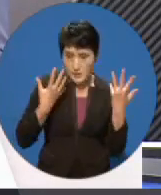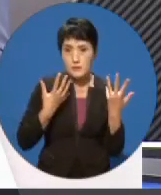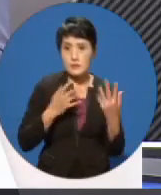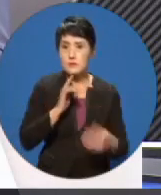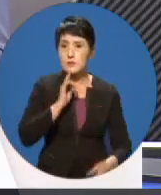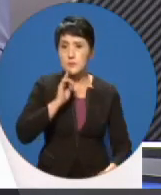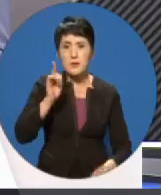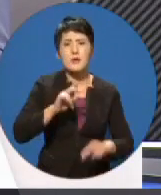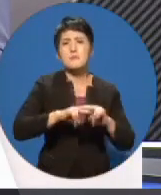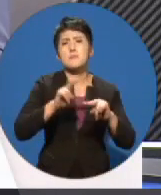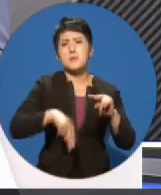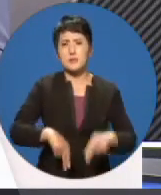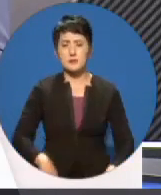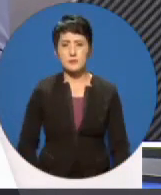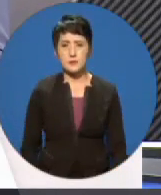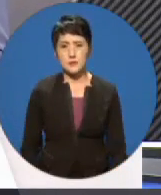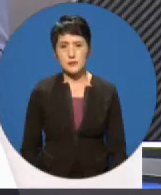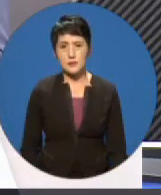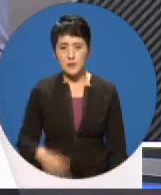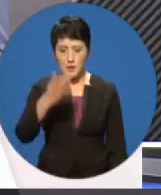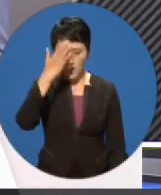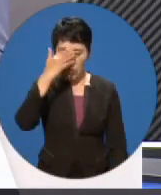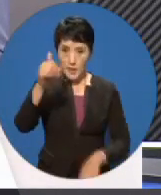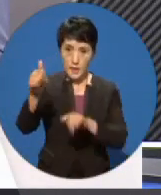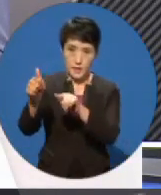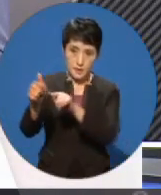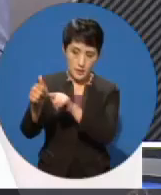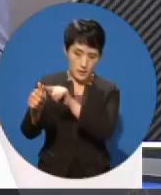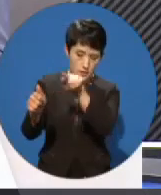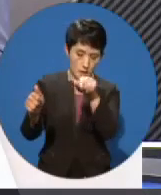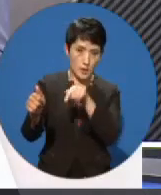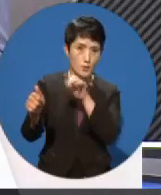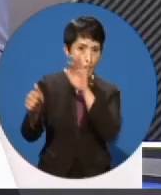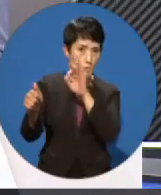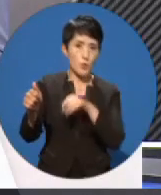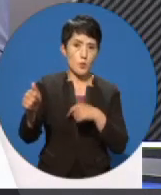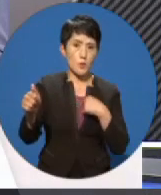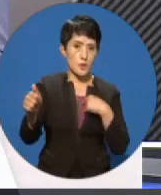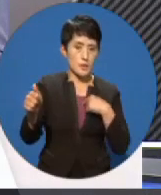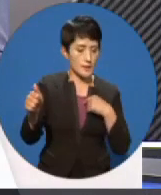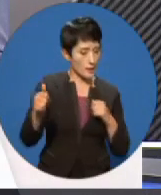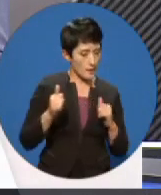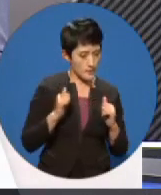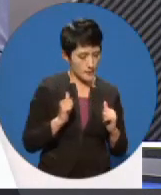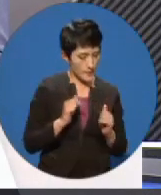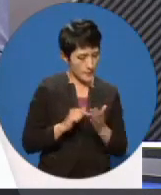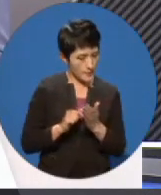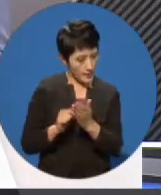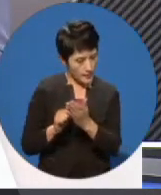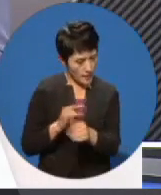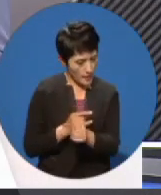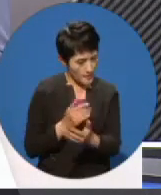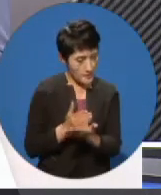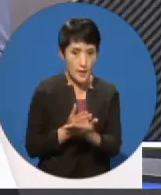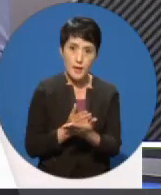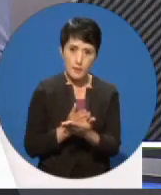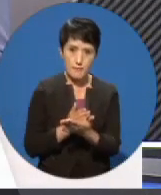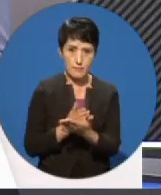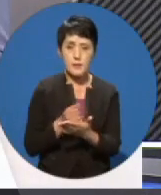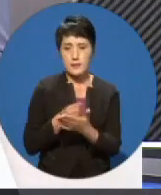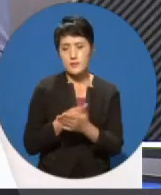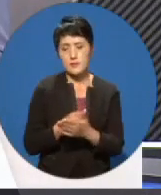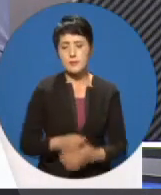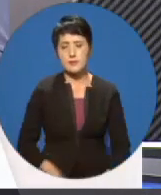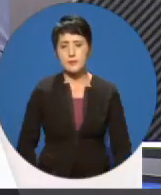만나보니까, 태도를 지켜본 다음에 그 소송을 걸지 말지를 한번 생각해 보겠다 이런 발언을 했거든요. 그런데